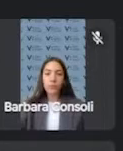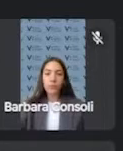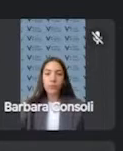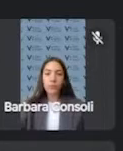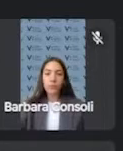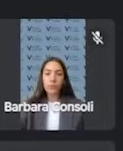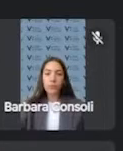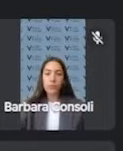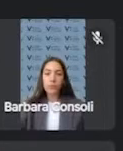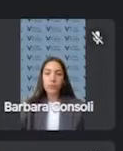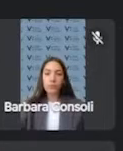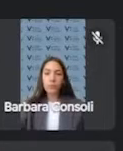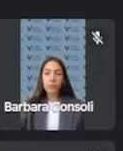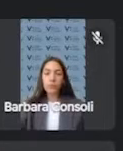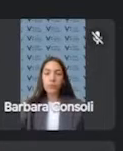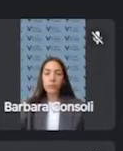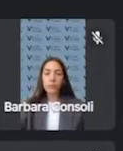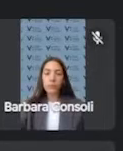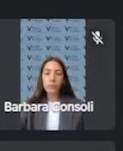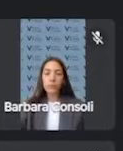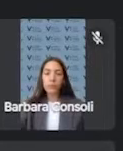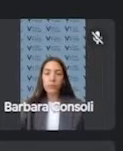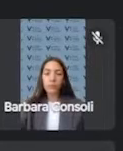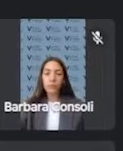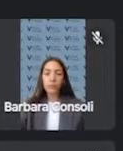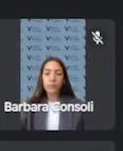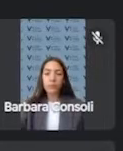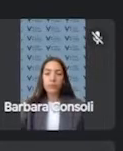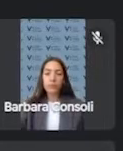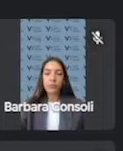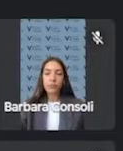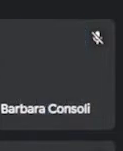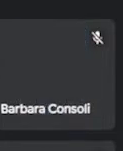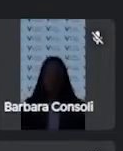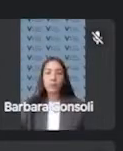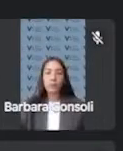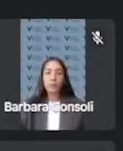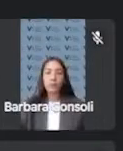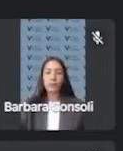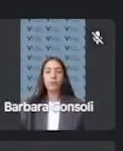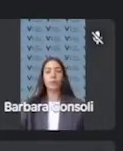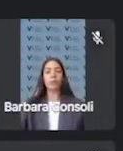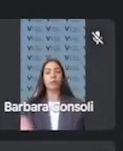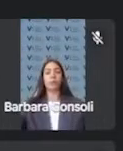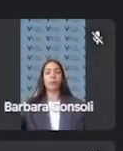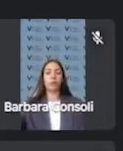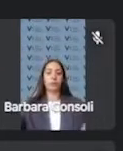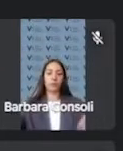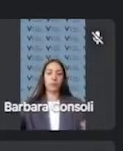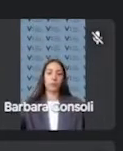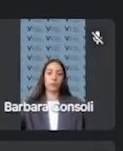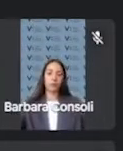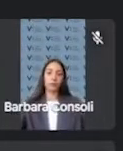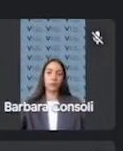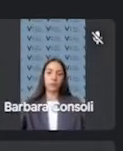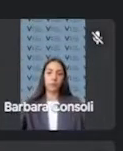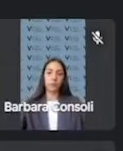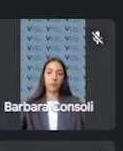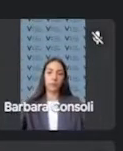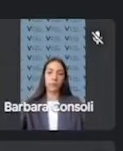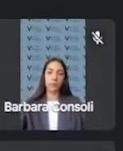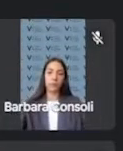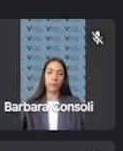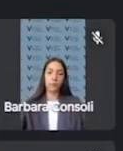nella chat in modo tale che potranno averli sempre a disposizione per seguire tutti gli aggiornamenti, anche le notizie riguardo l'Open Day che si